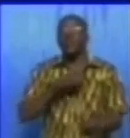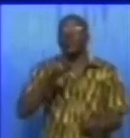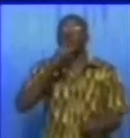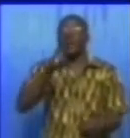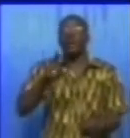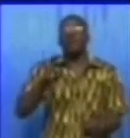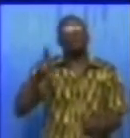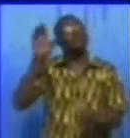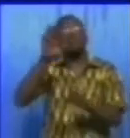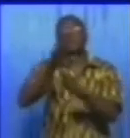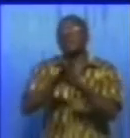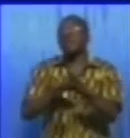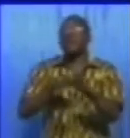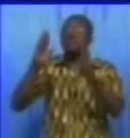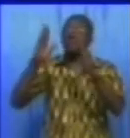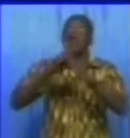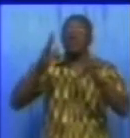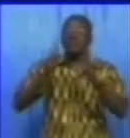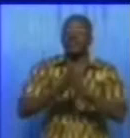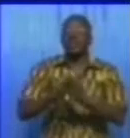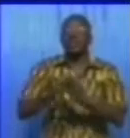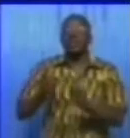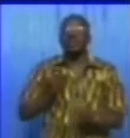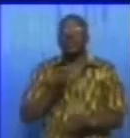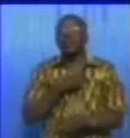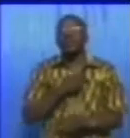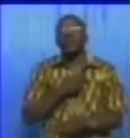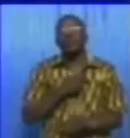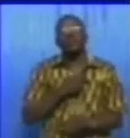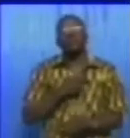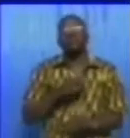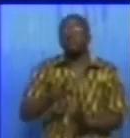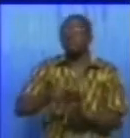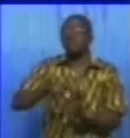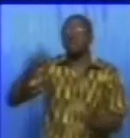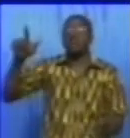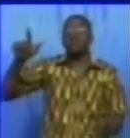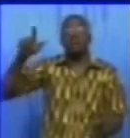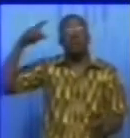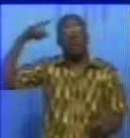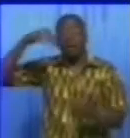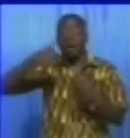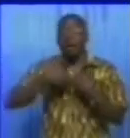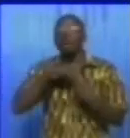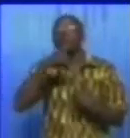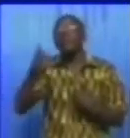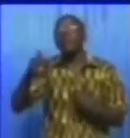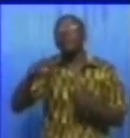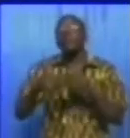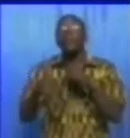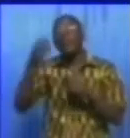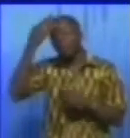des rares villes de notre dimension à n'avoir pas connu de coupure d'eau depuis